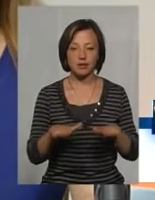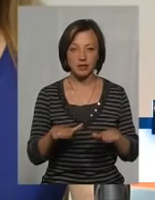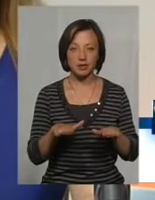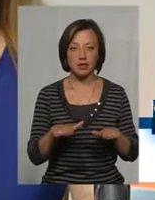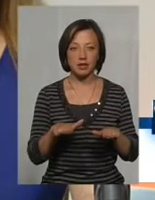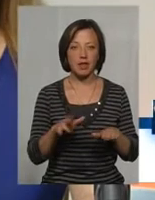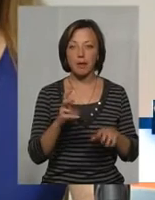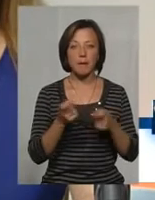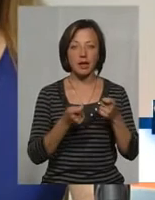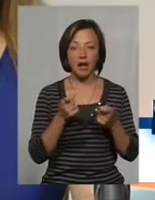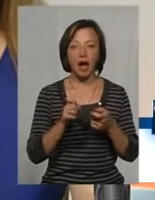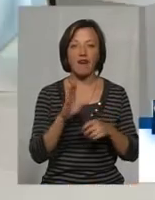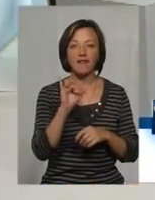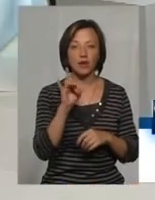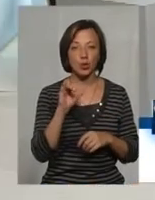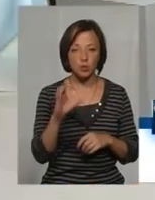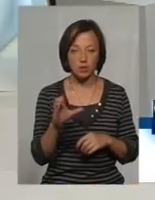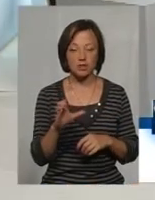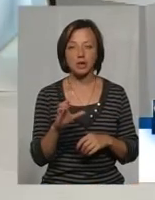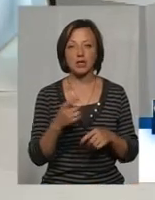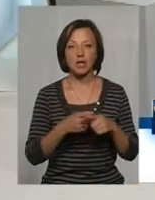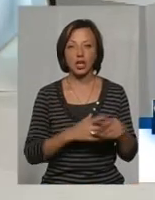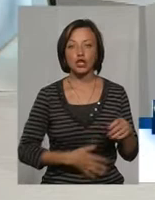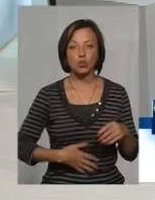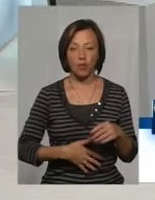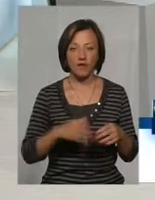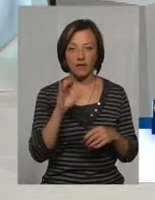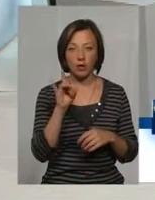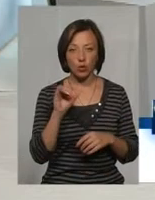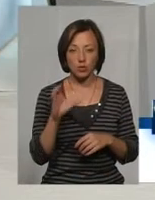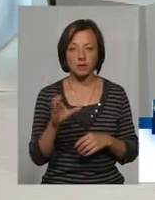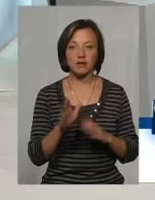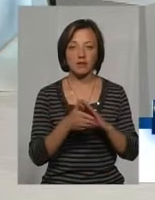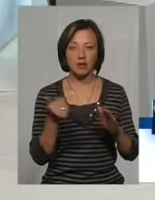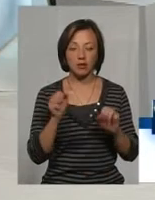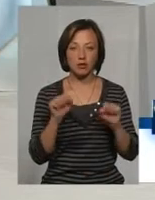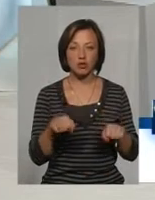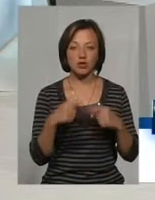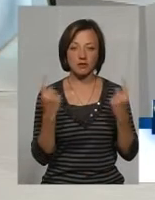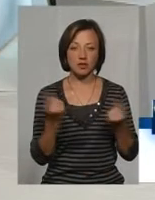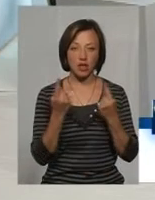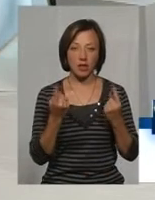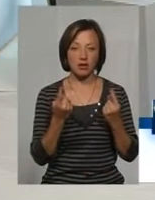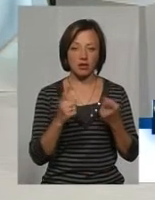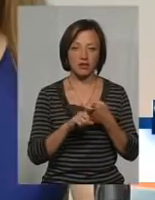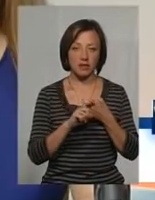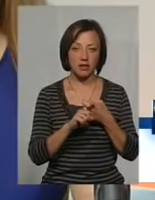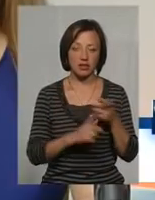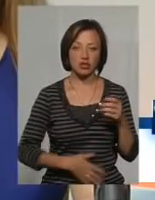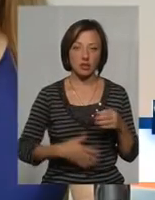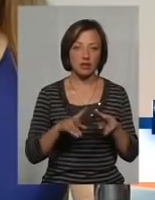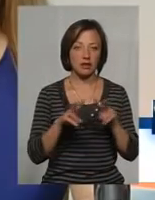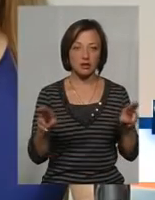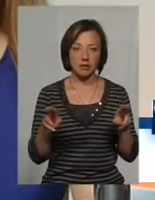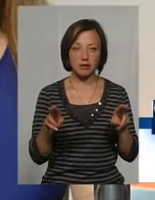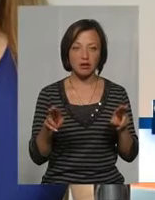виступають не бактерії, а віруси. Віруси кишкові, які можуть викликати звичайні кишкові інфекції, такі ж